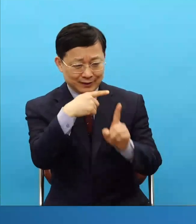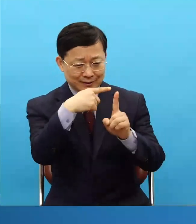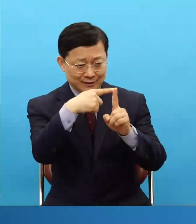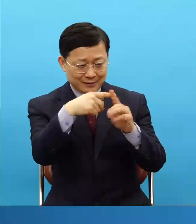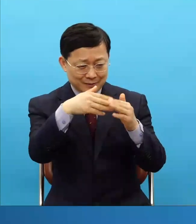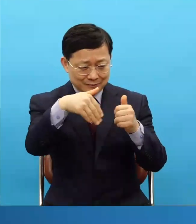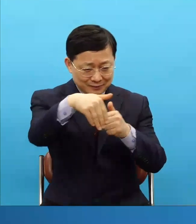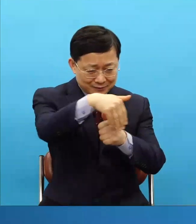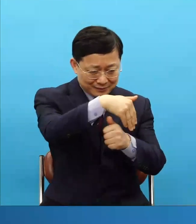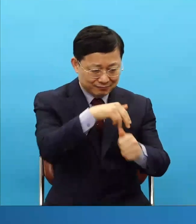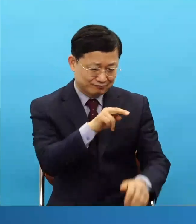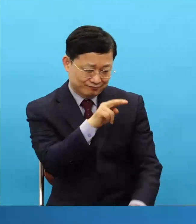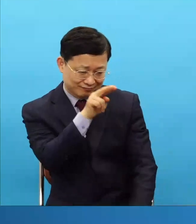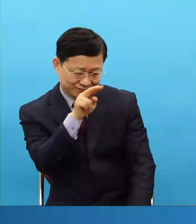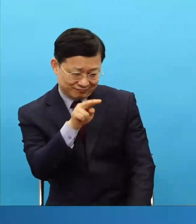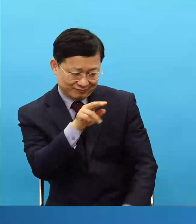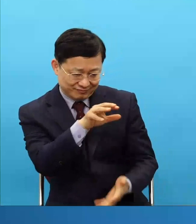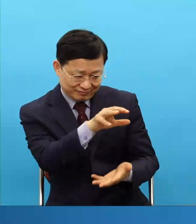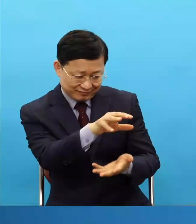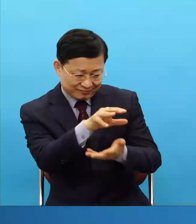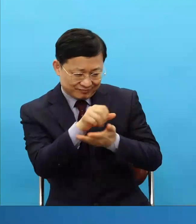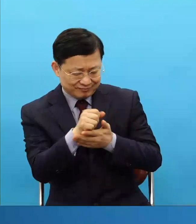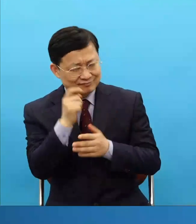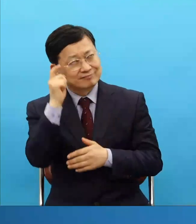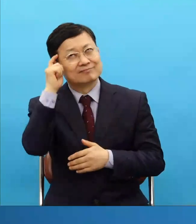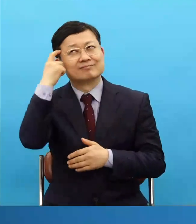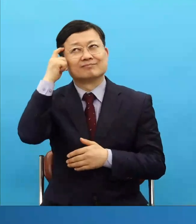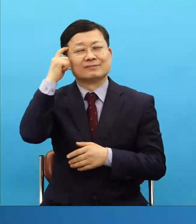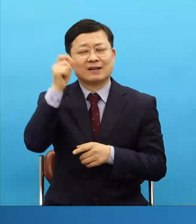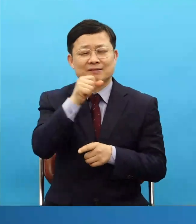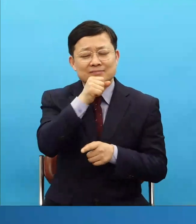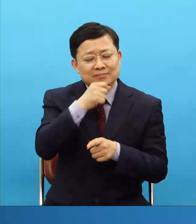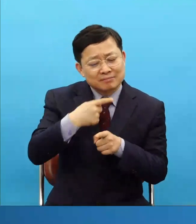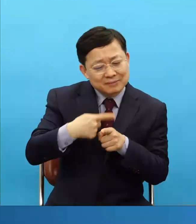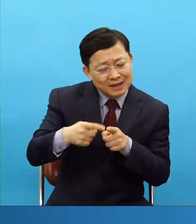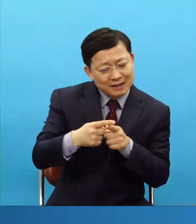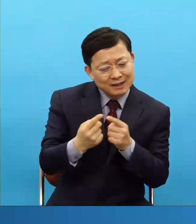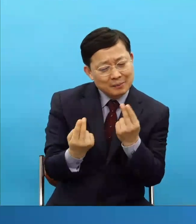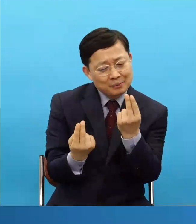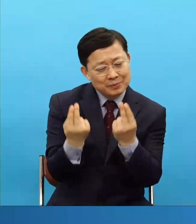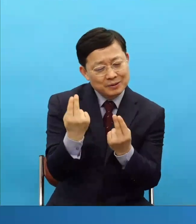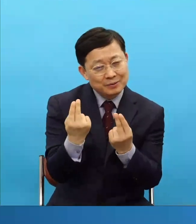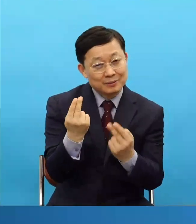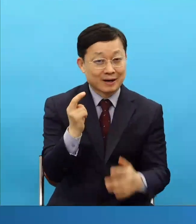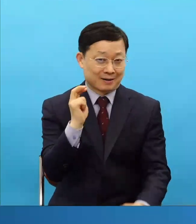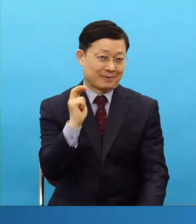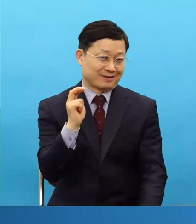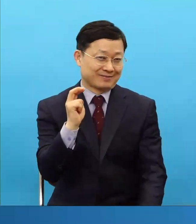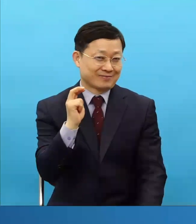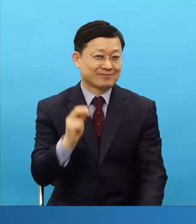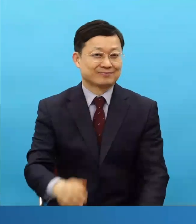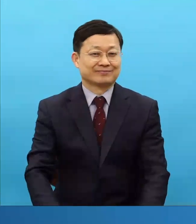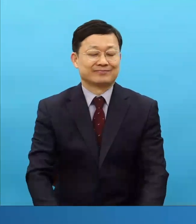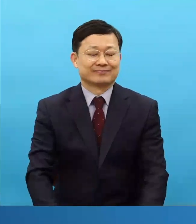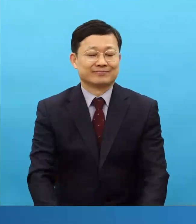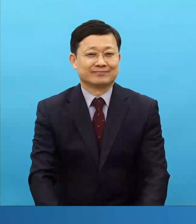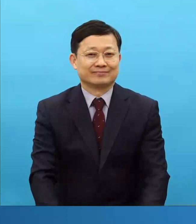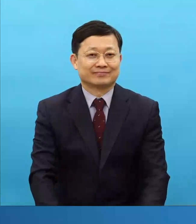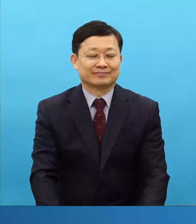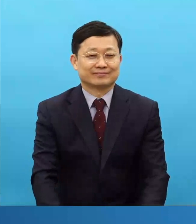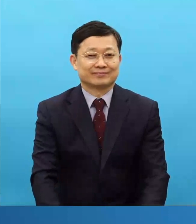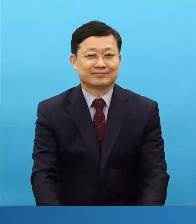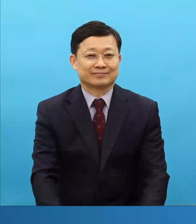가지고 판단을 하고 있는 거죠. And also regarding the church, you pass your judgment and make decisions depending on your past church